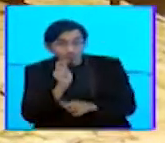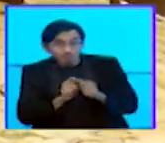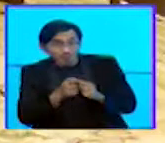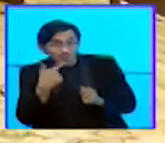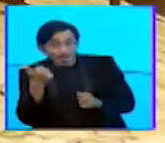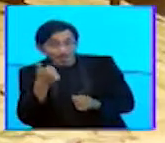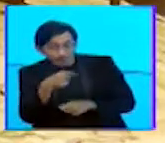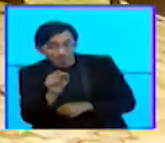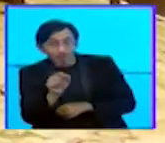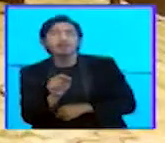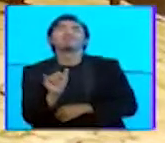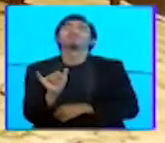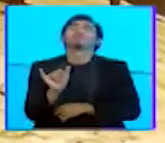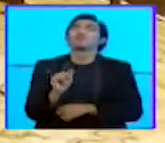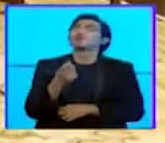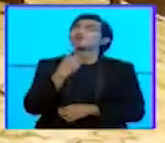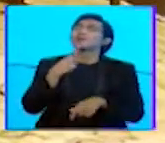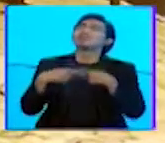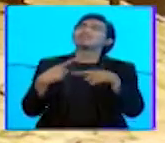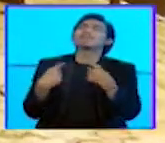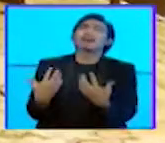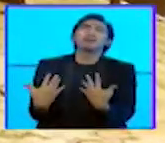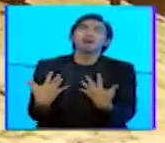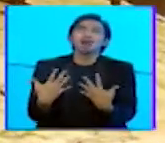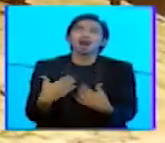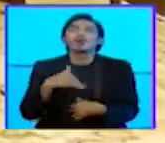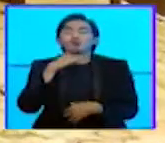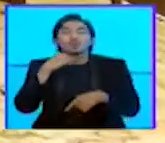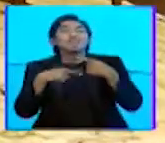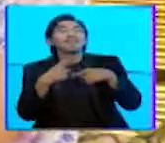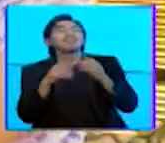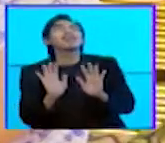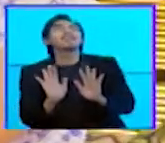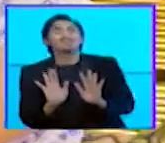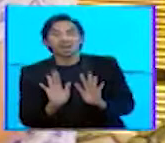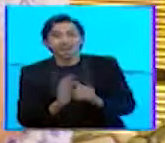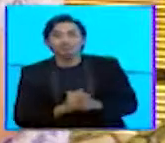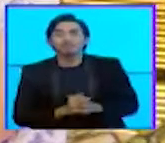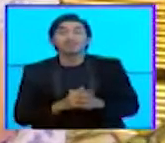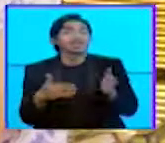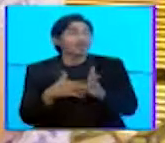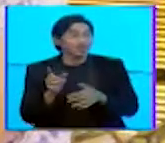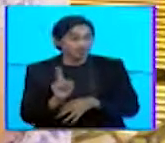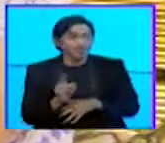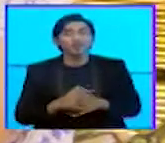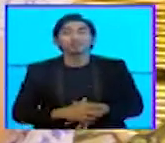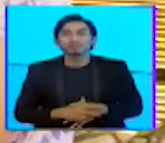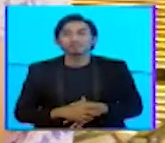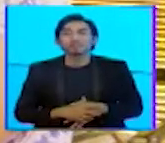Juara. Coba tanyain rasanya. Jangan cerita dulu, Pok. Kita akan bahas di segmen selanjutnya. Pemirsa,